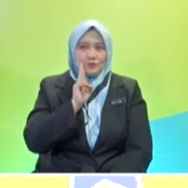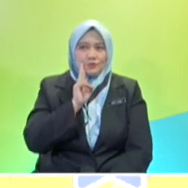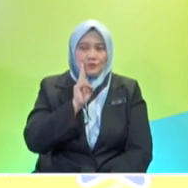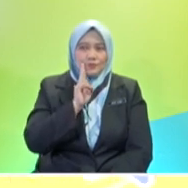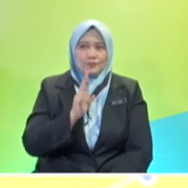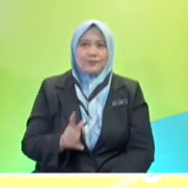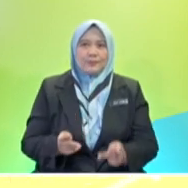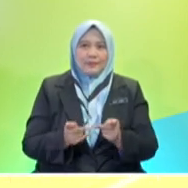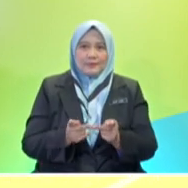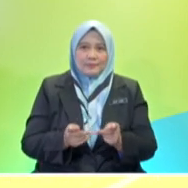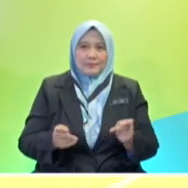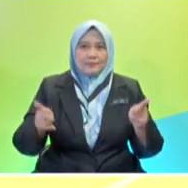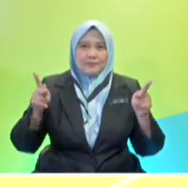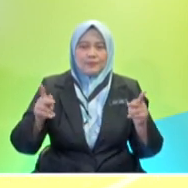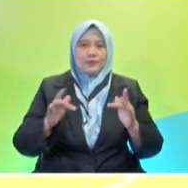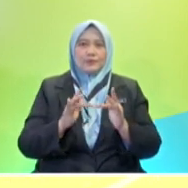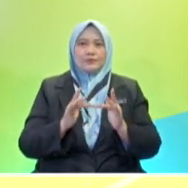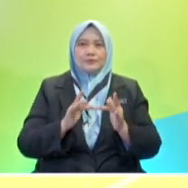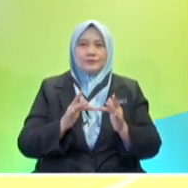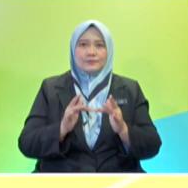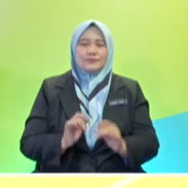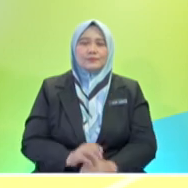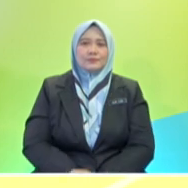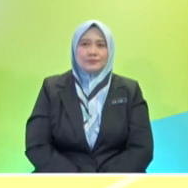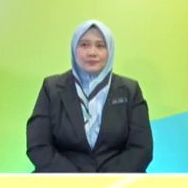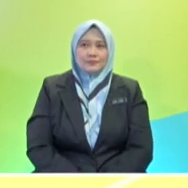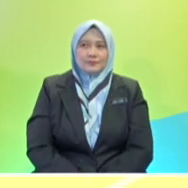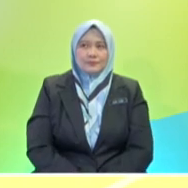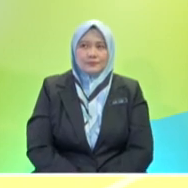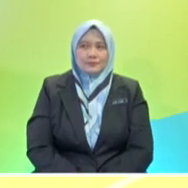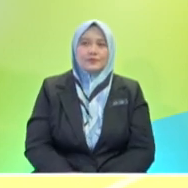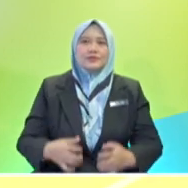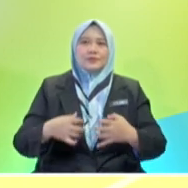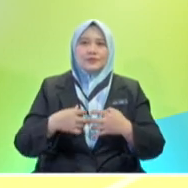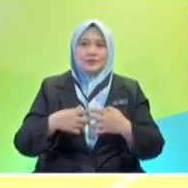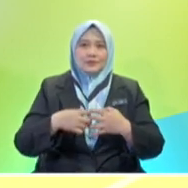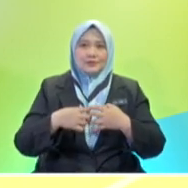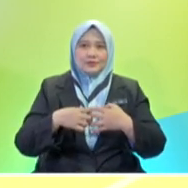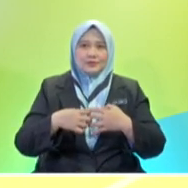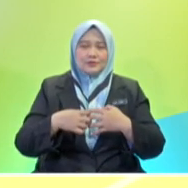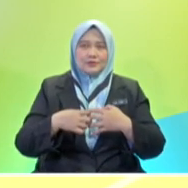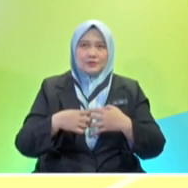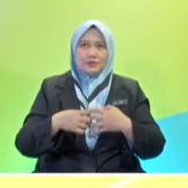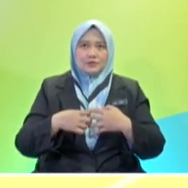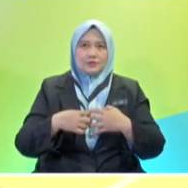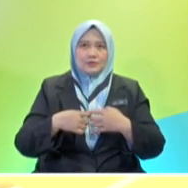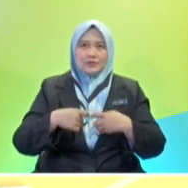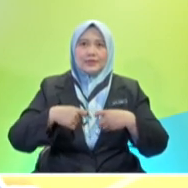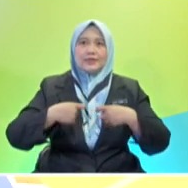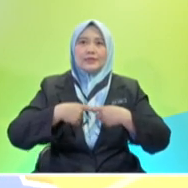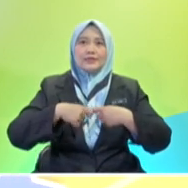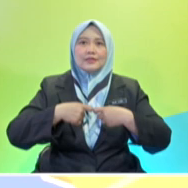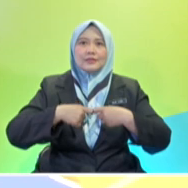Periuk elektrik. Periuk elektrik. Kita ikut sebut cara dia. Baik. Dan yang seorang lagi ni saya belum sebut